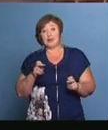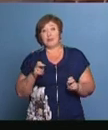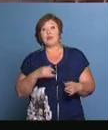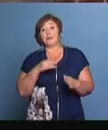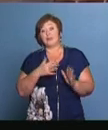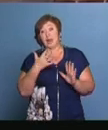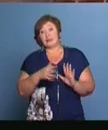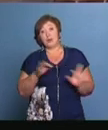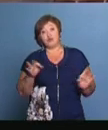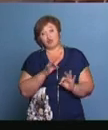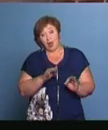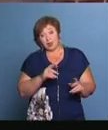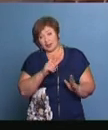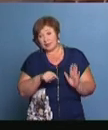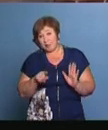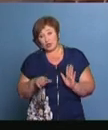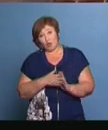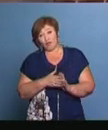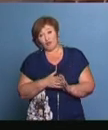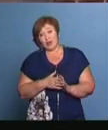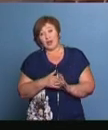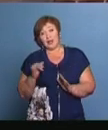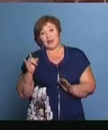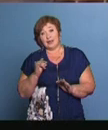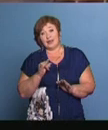номеров, вот еще некоторые к нам,